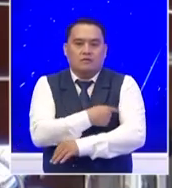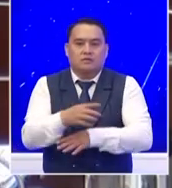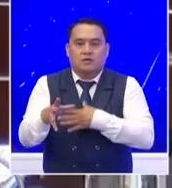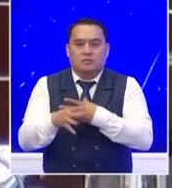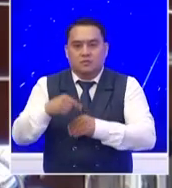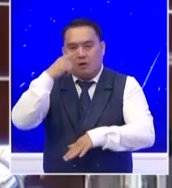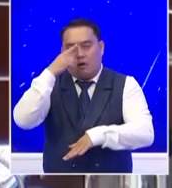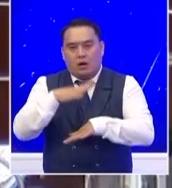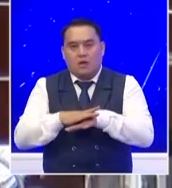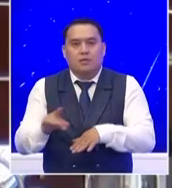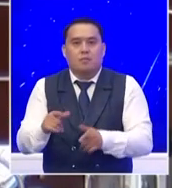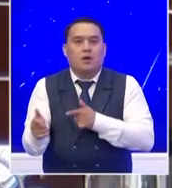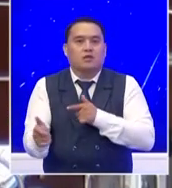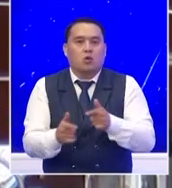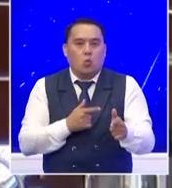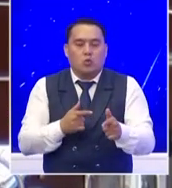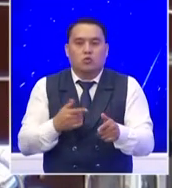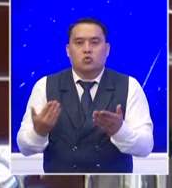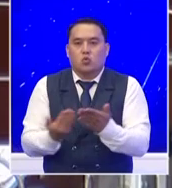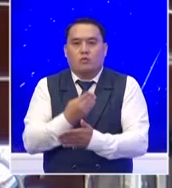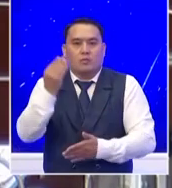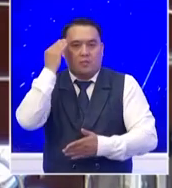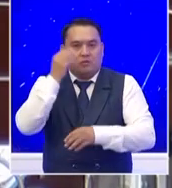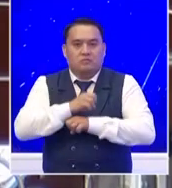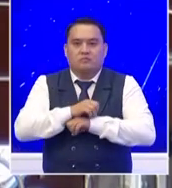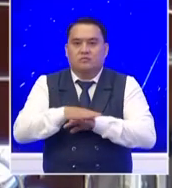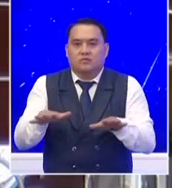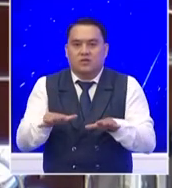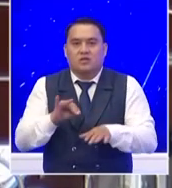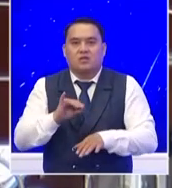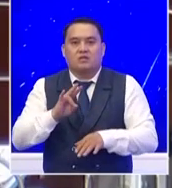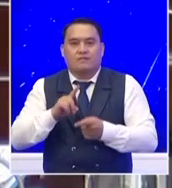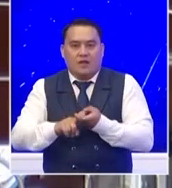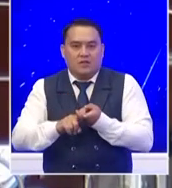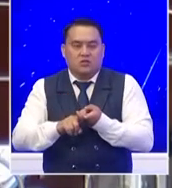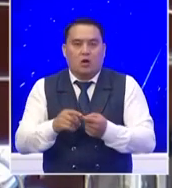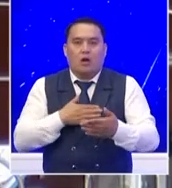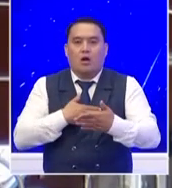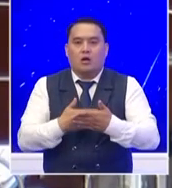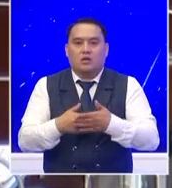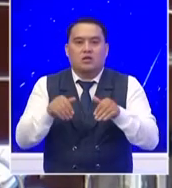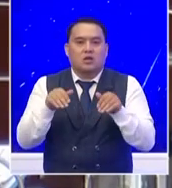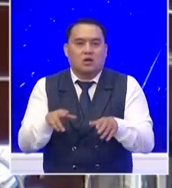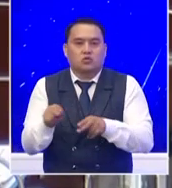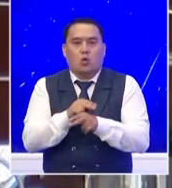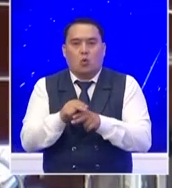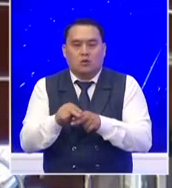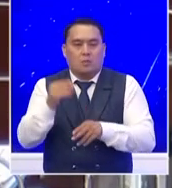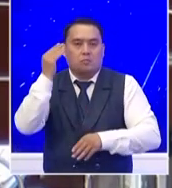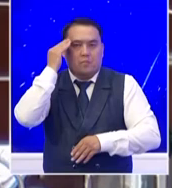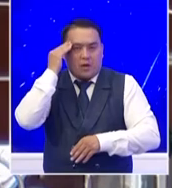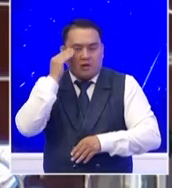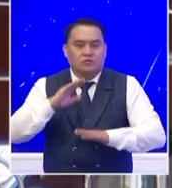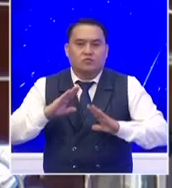с акиматами регионов подготовить комплекс новых мер по борьбе с распространением коронавирусной инфекции, принять оперативные решения по корректировке реализуемых мер с